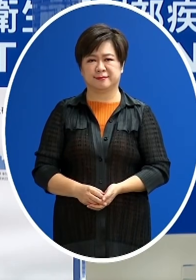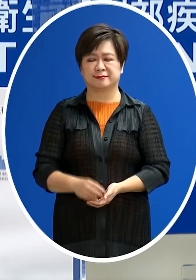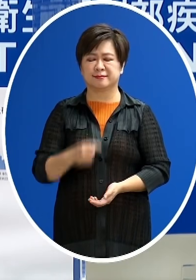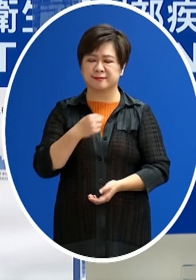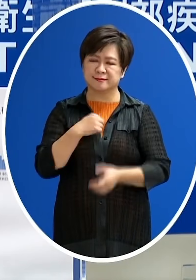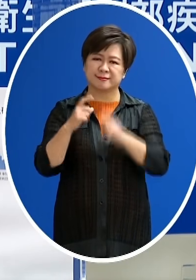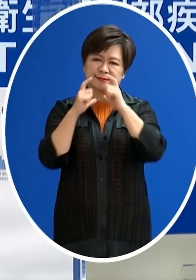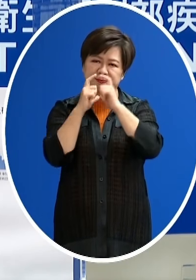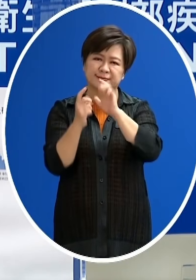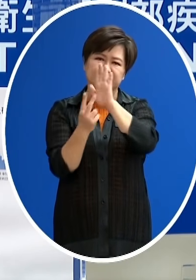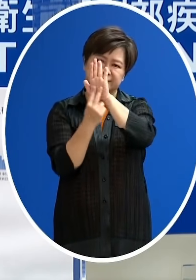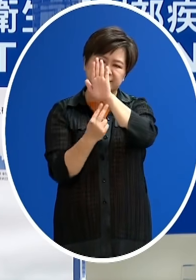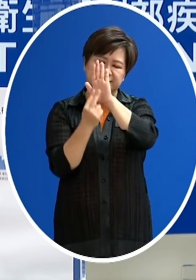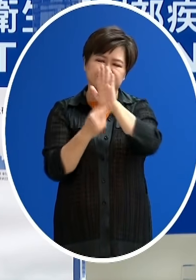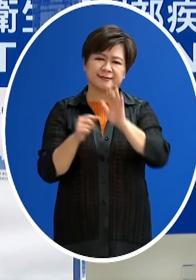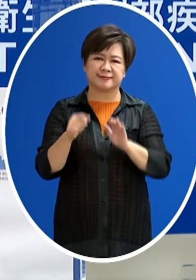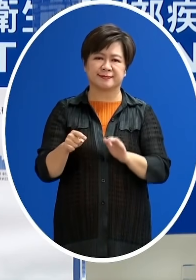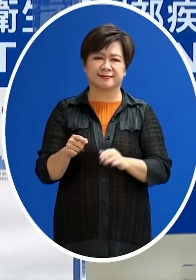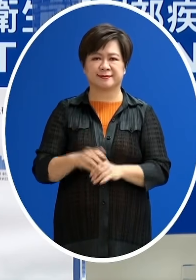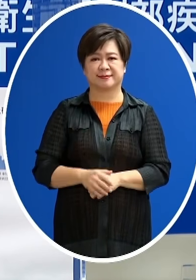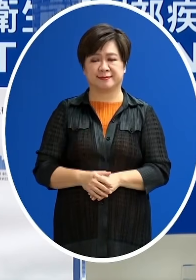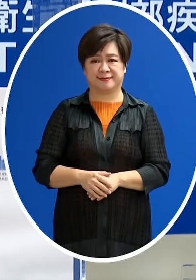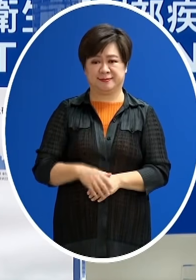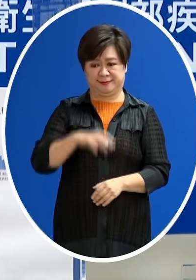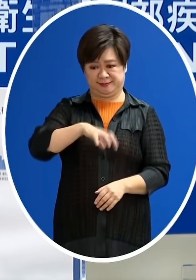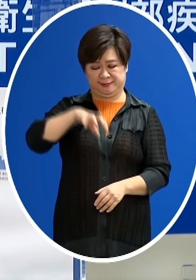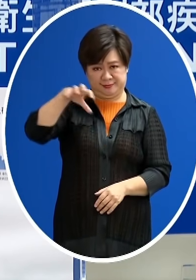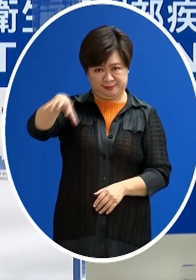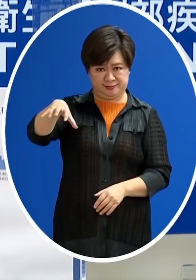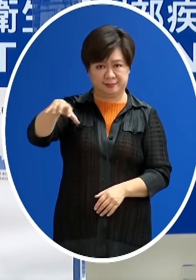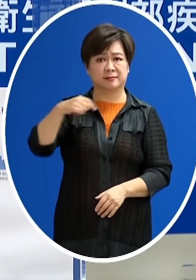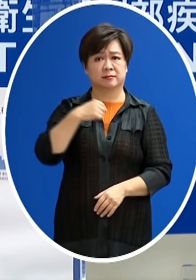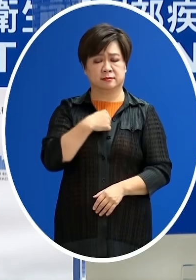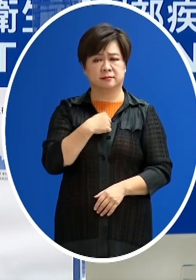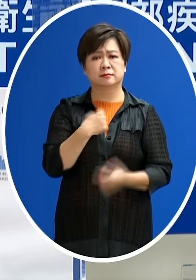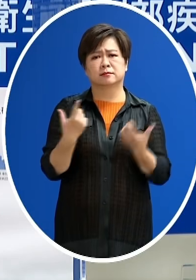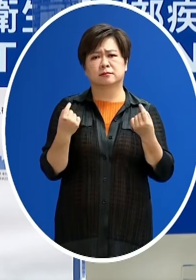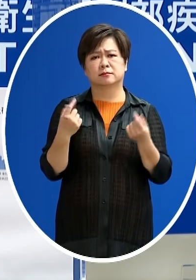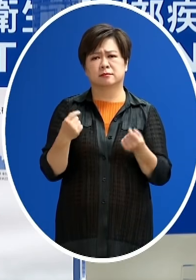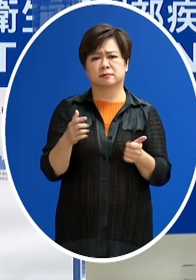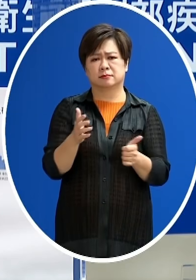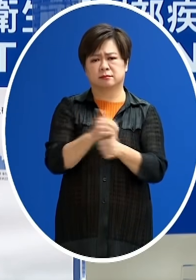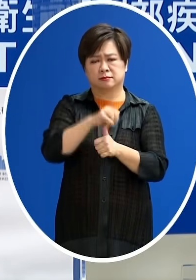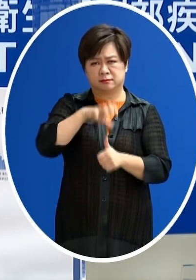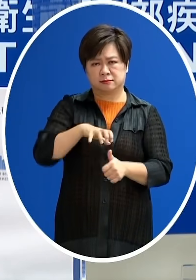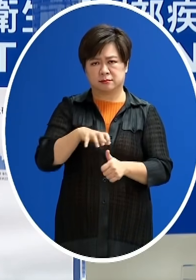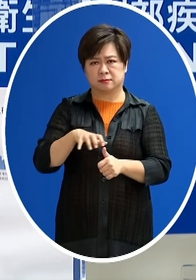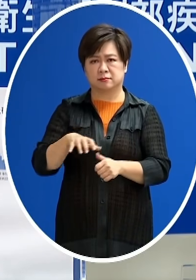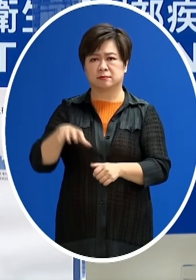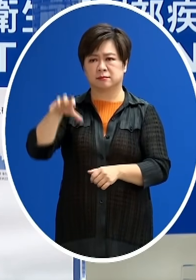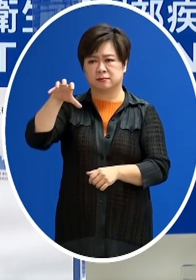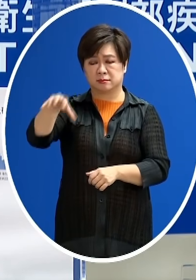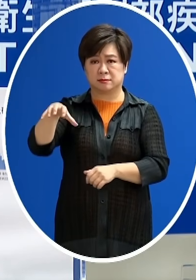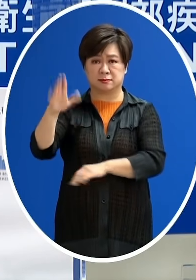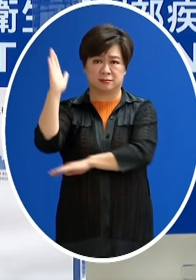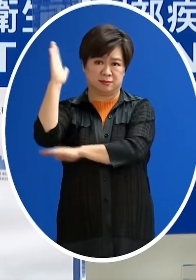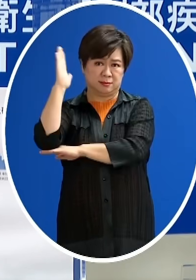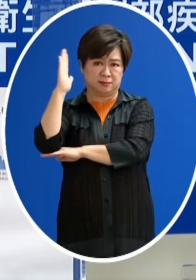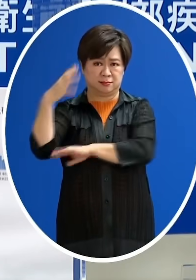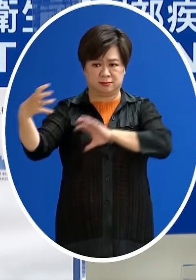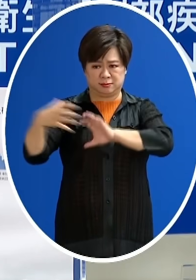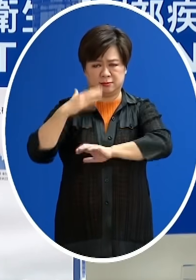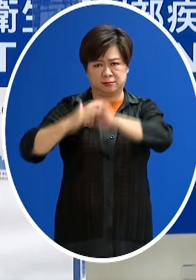我想这东西哈是就是说是两边的嘛哈，那我们还是维持一个中央跟地方合作的关系了